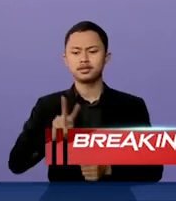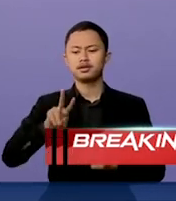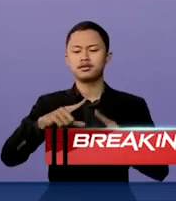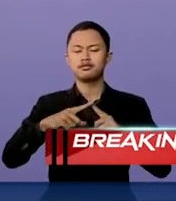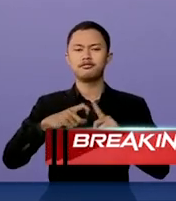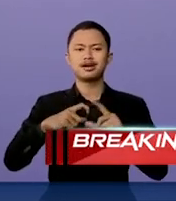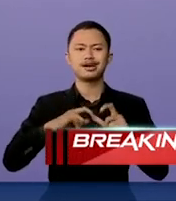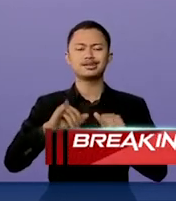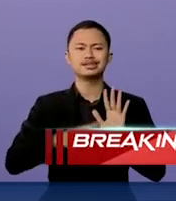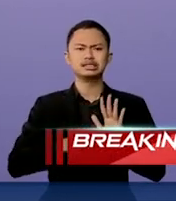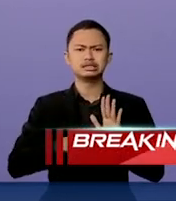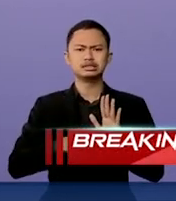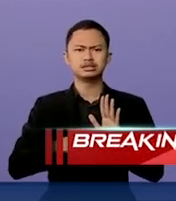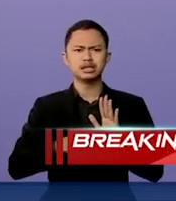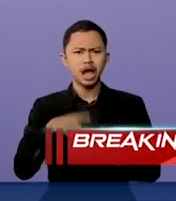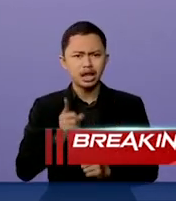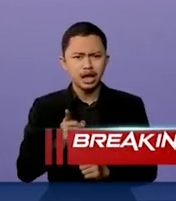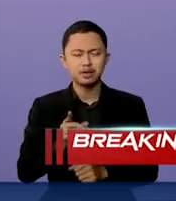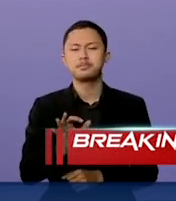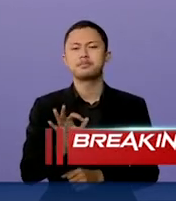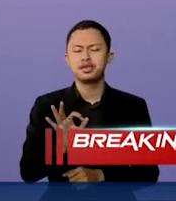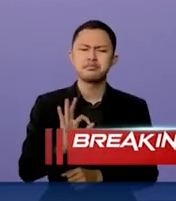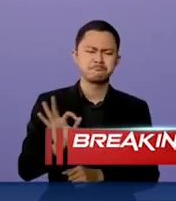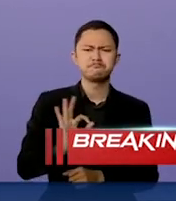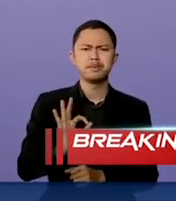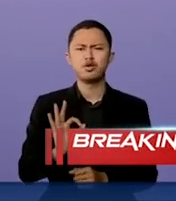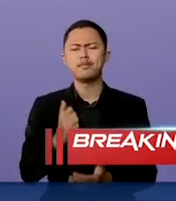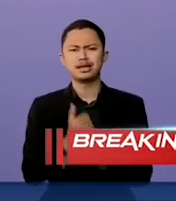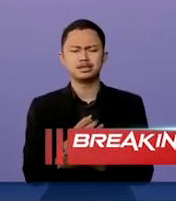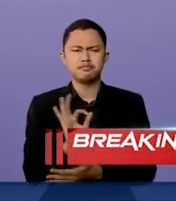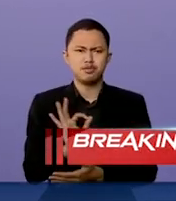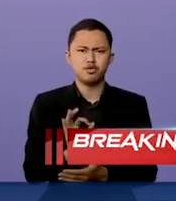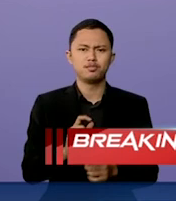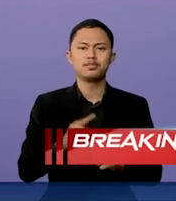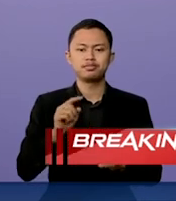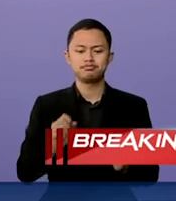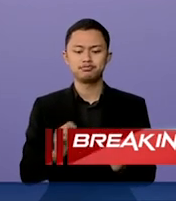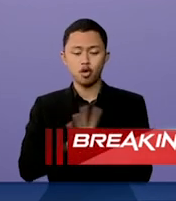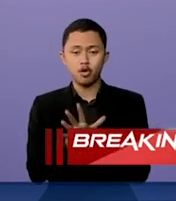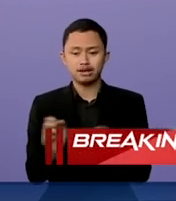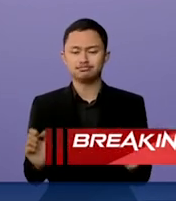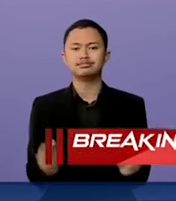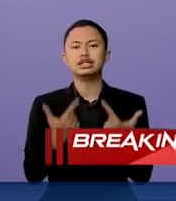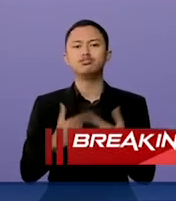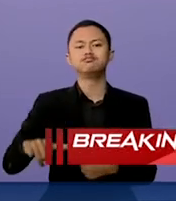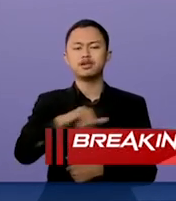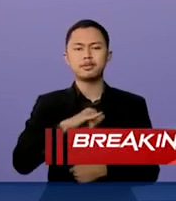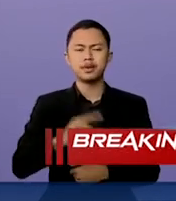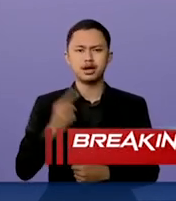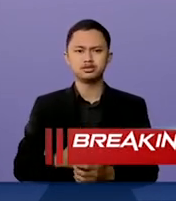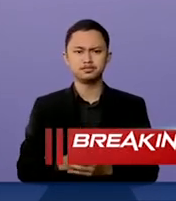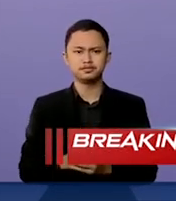ditemukan kita dihadapkan pada kenyataan harus hidup berdampingan dengan covert 19 maka dari itu upaya